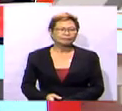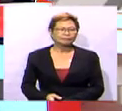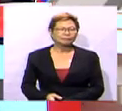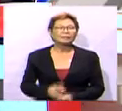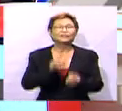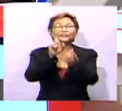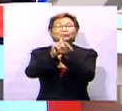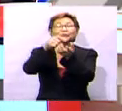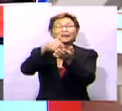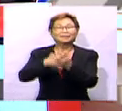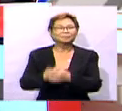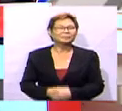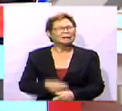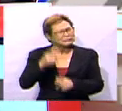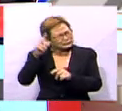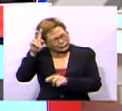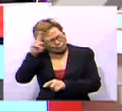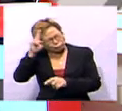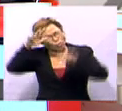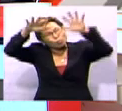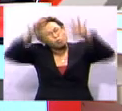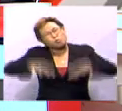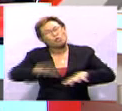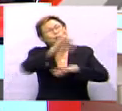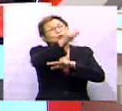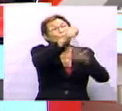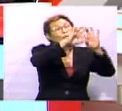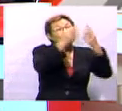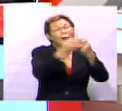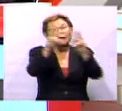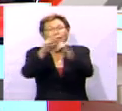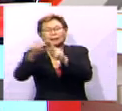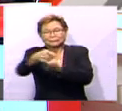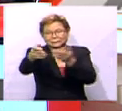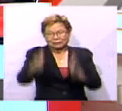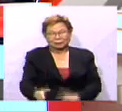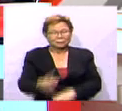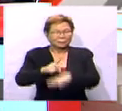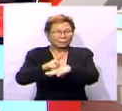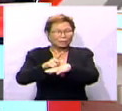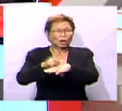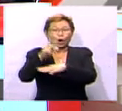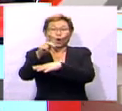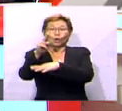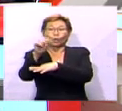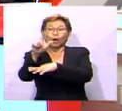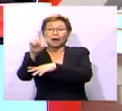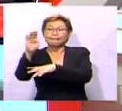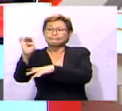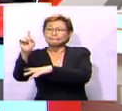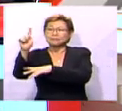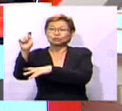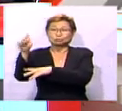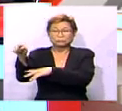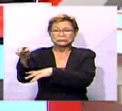Baik, bersua kembali. Setiap kali musim tengkujuh, 10 keluarga di perkampungan Layan, Pengkalan Atap, Kuala Besut, Terengganu akan berada